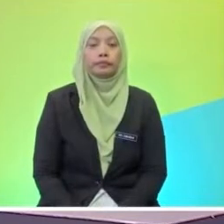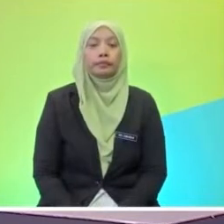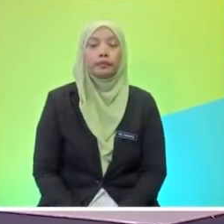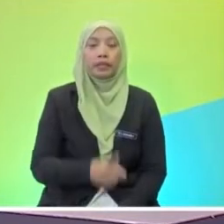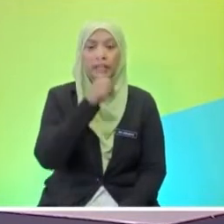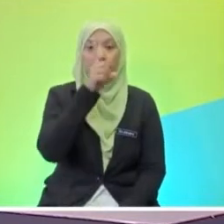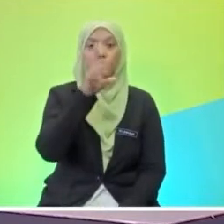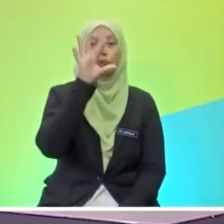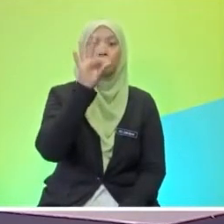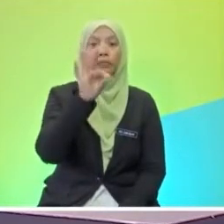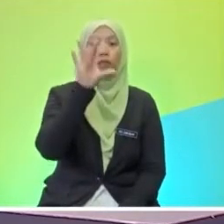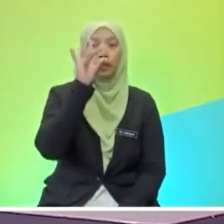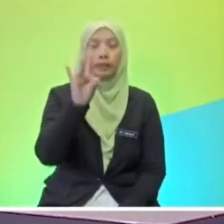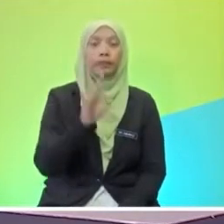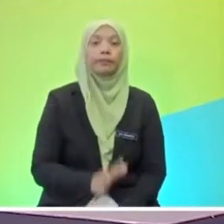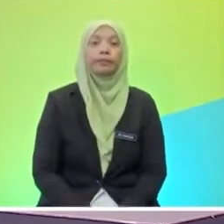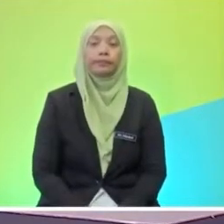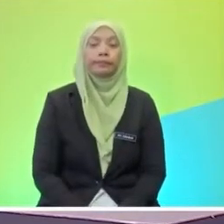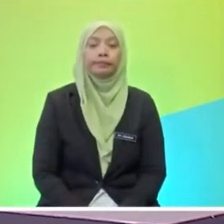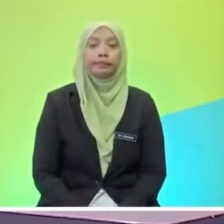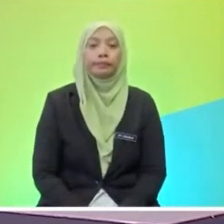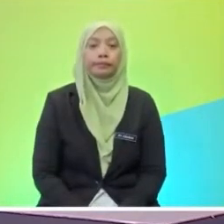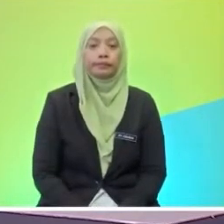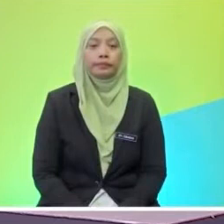198 eh naik soal dan 4A